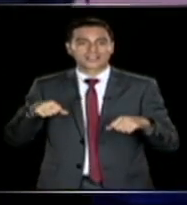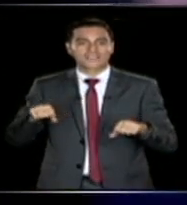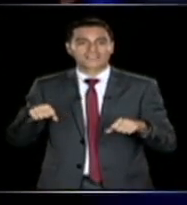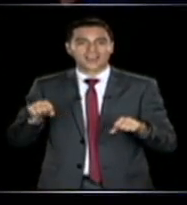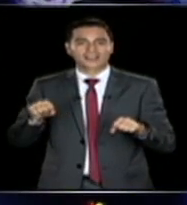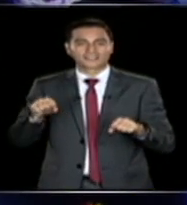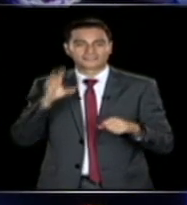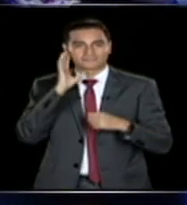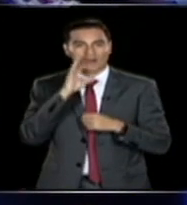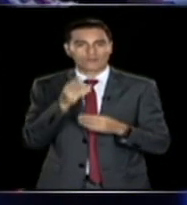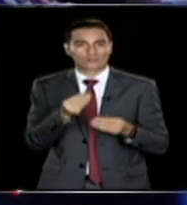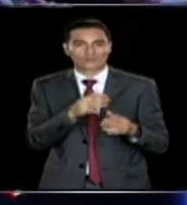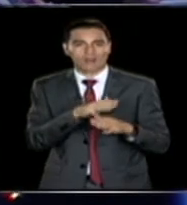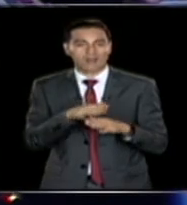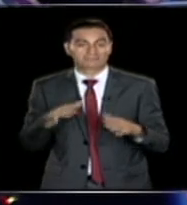منى.